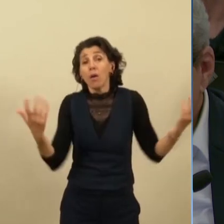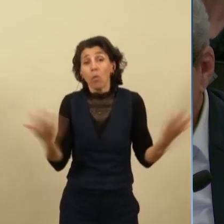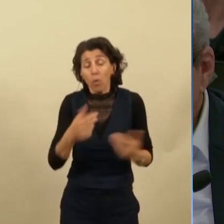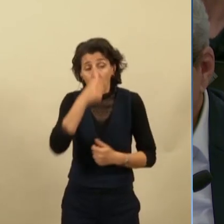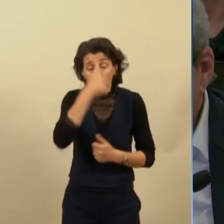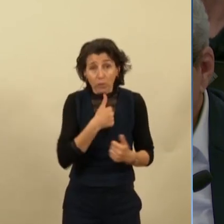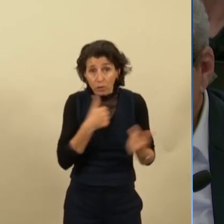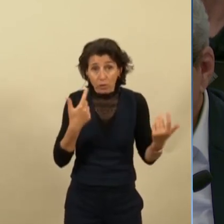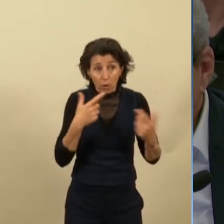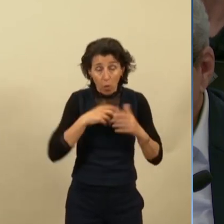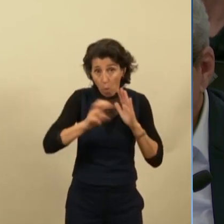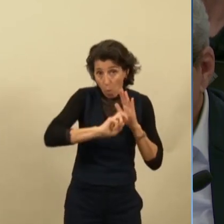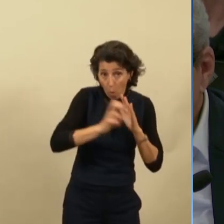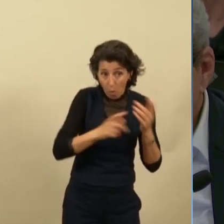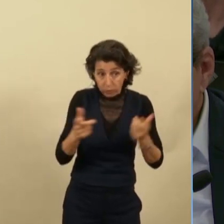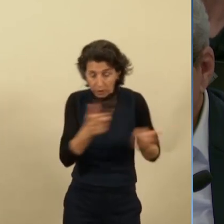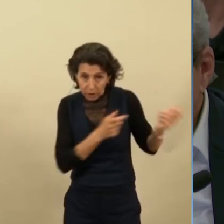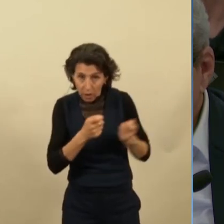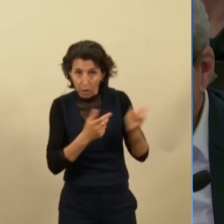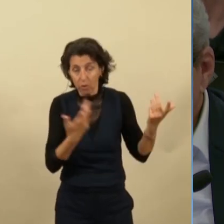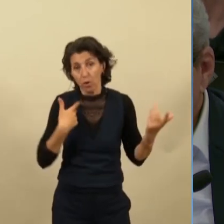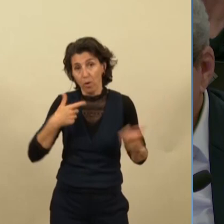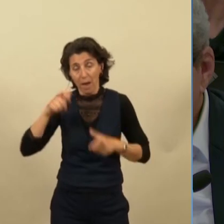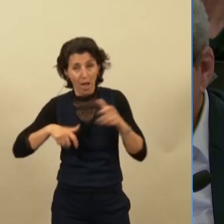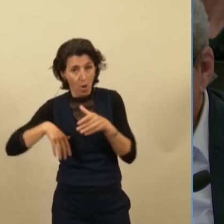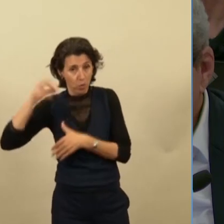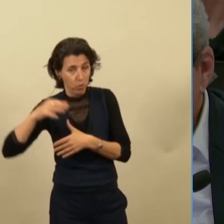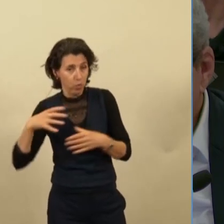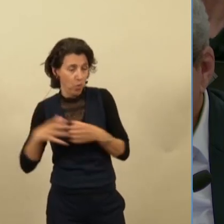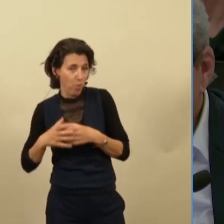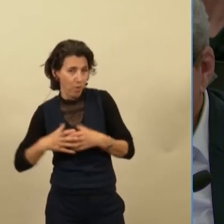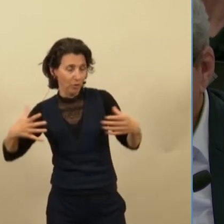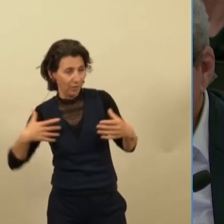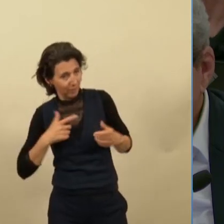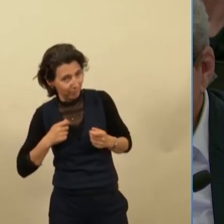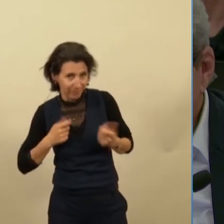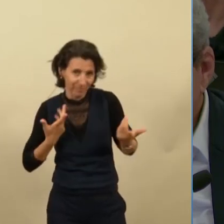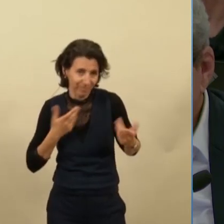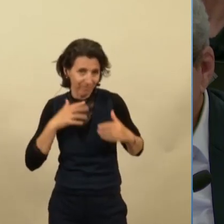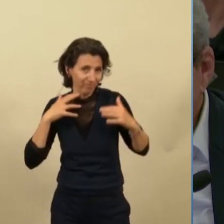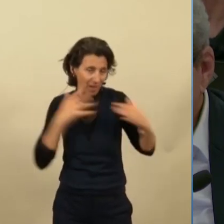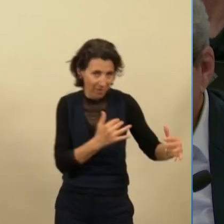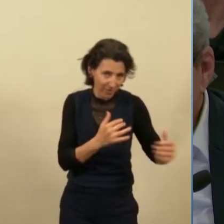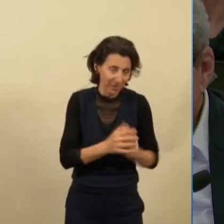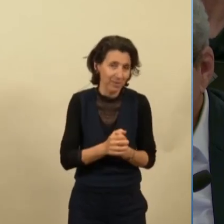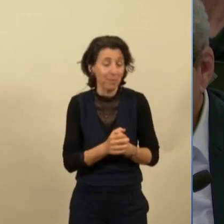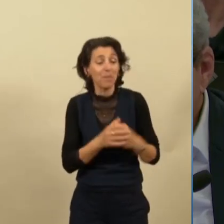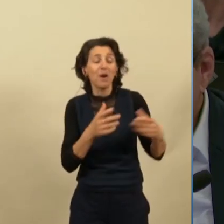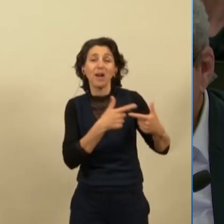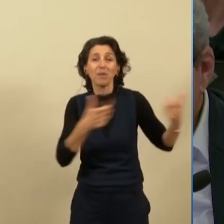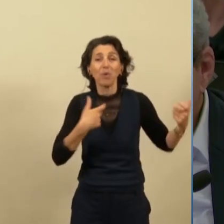subisse une tutelle de la part des élus de la majorité et que cet équipement soit mise au service d'une idéologie à défendre